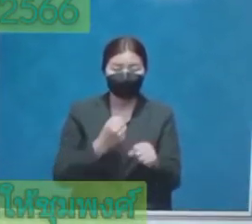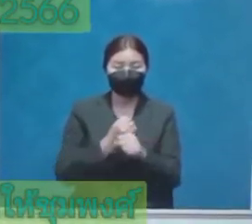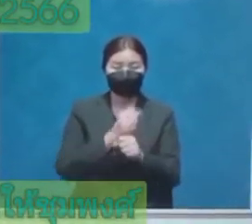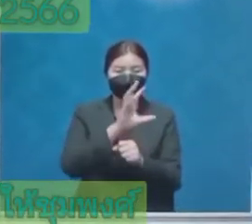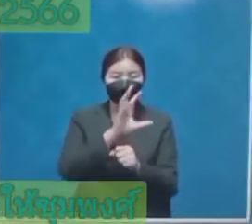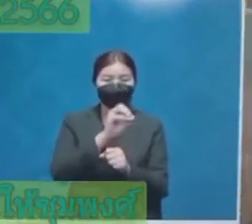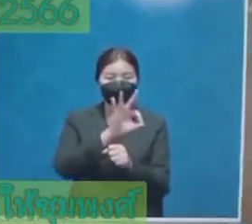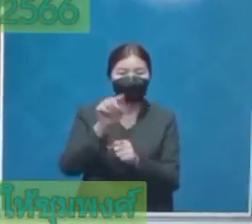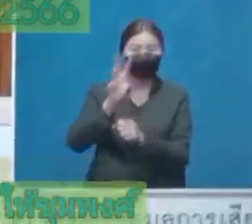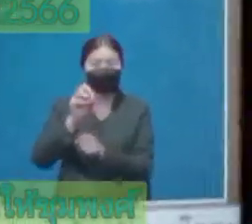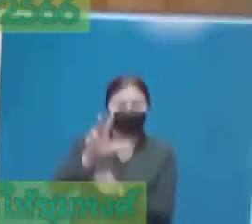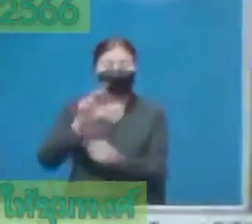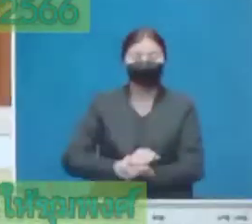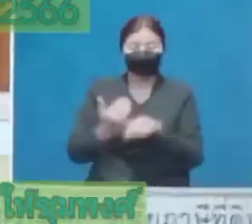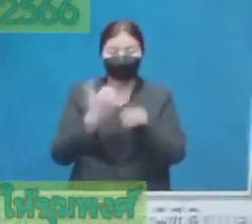ที่63ไอ้ทางหลวงแค่นี้นะ